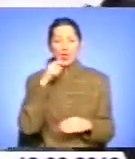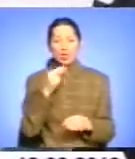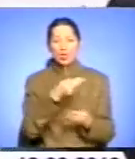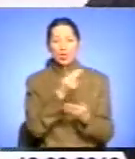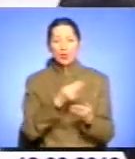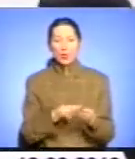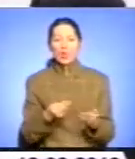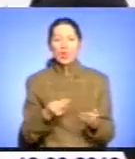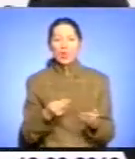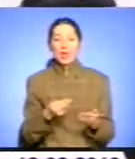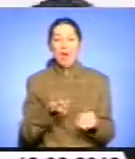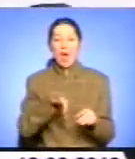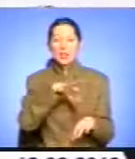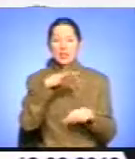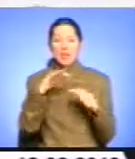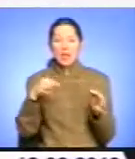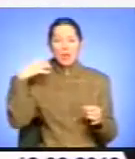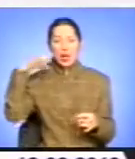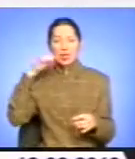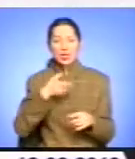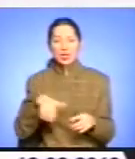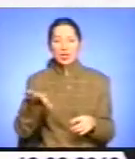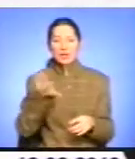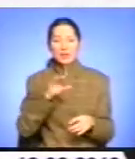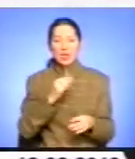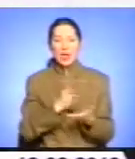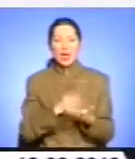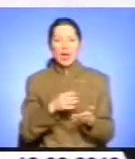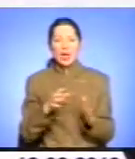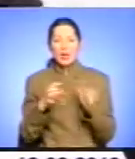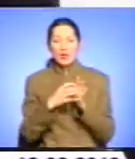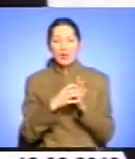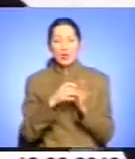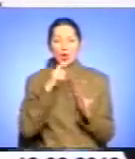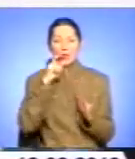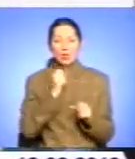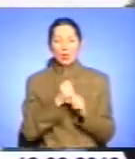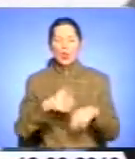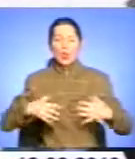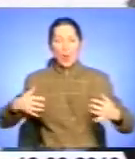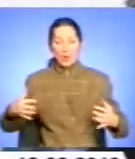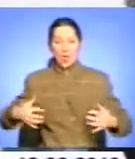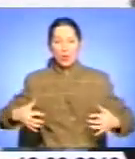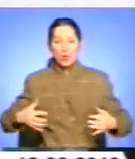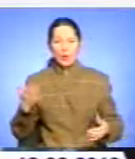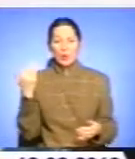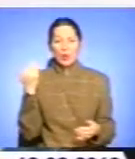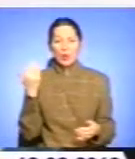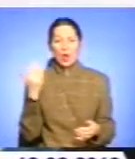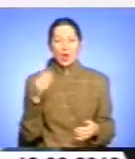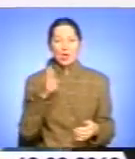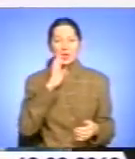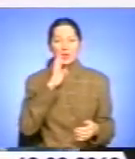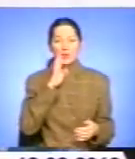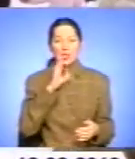листками, калиною. Це все символи України. Зробили її таку трошки повненьку, бо колись в старості дівчата були